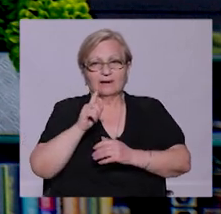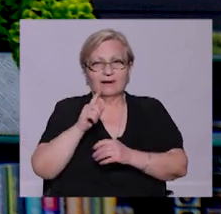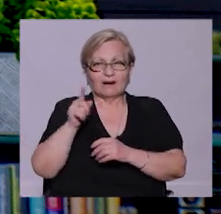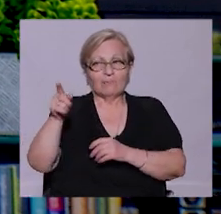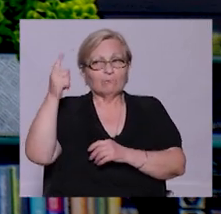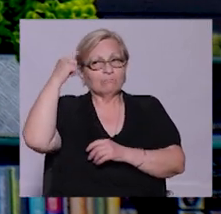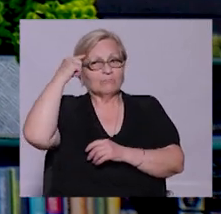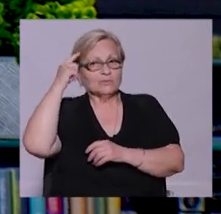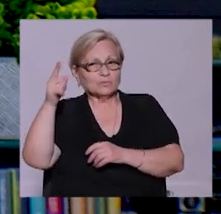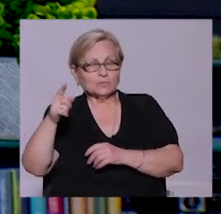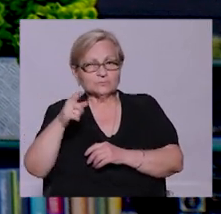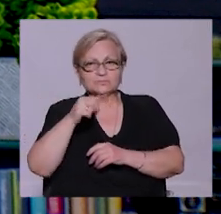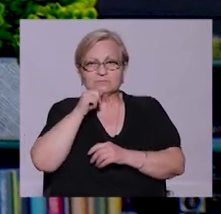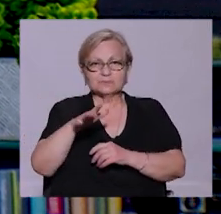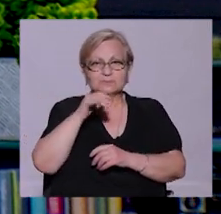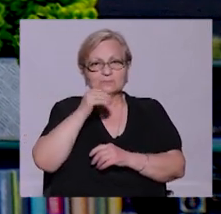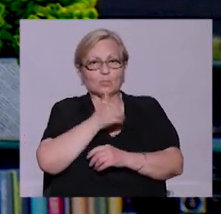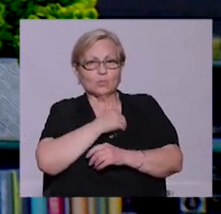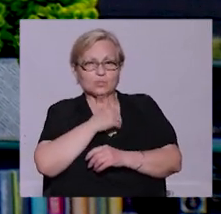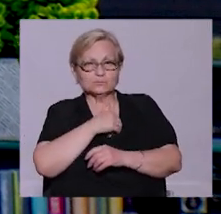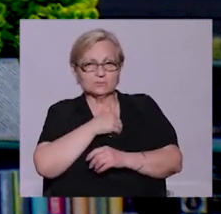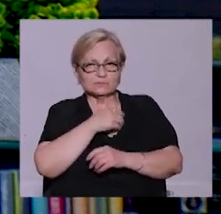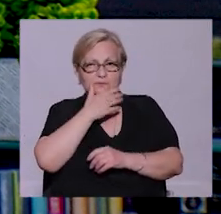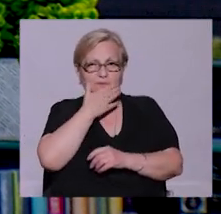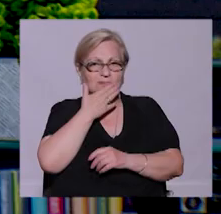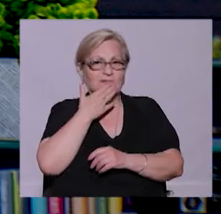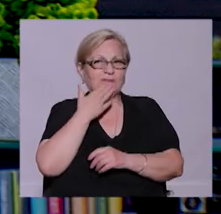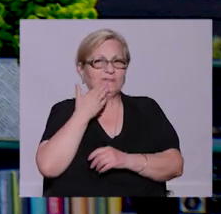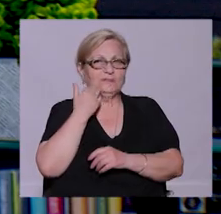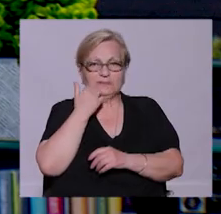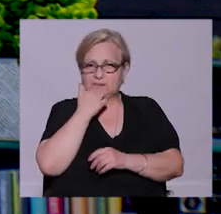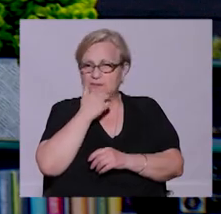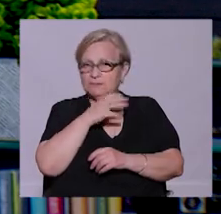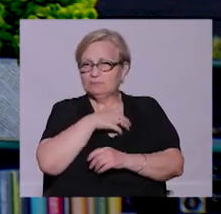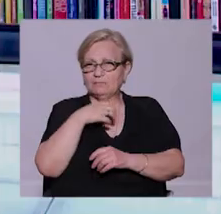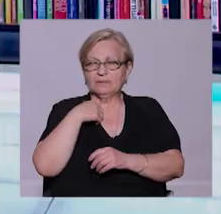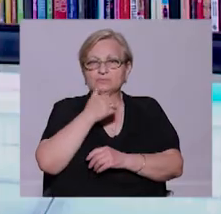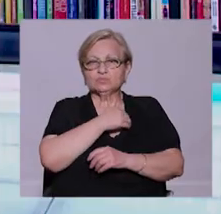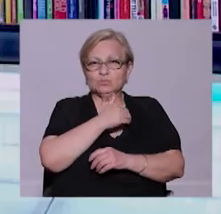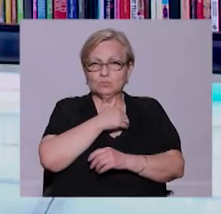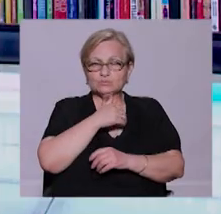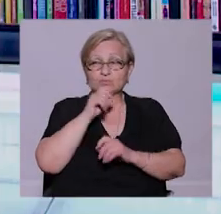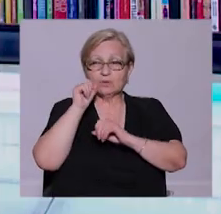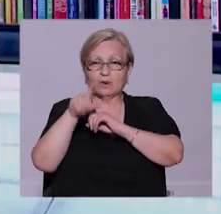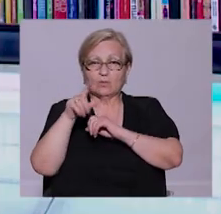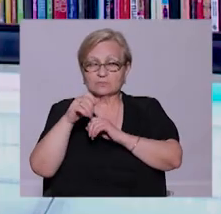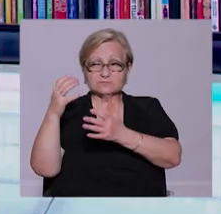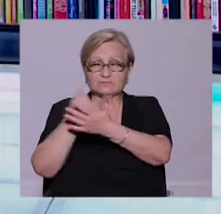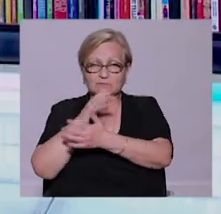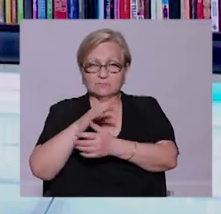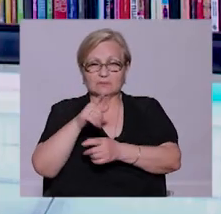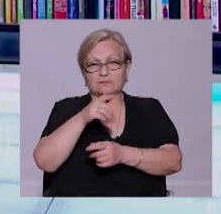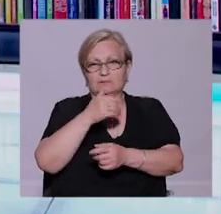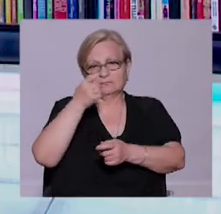და რა თქმა უნდა, უნდა ვივარაუდოთ და რა თქმა უნდა ასია, რომ მეფეს იმედი ჰქონდა იმ შემთხვევაში, თუ ოქროს ქანს ვერ